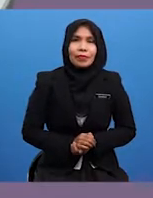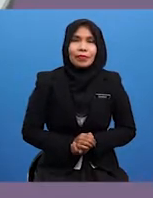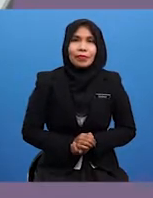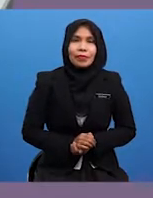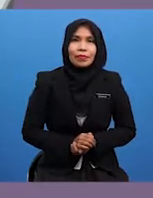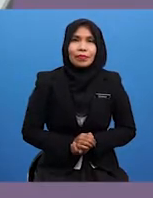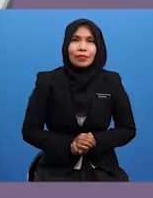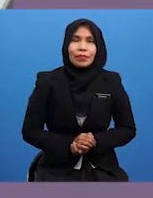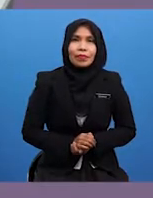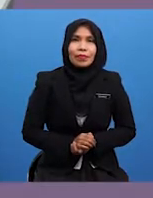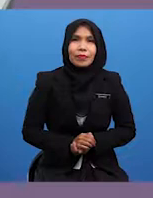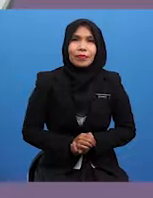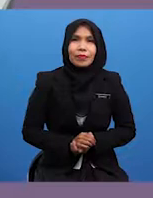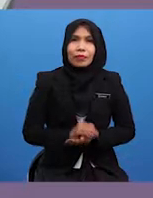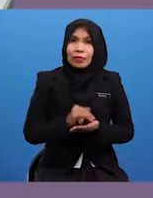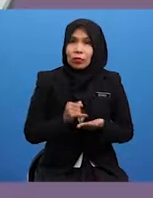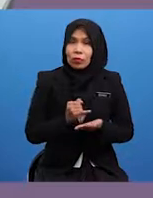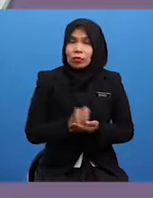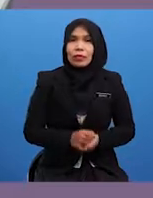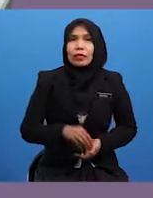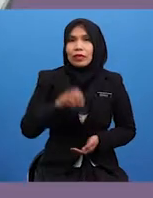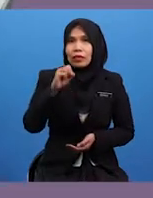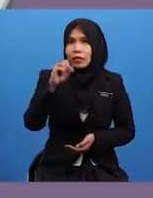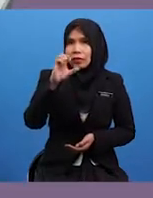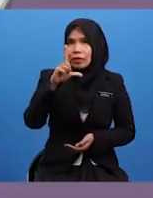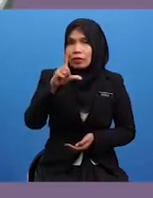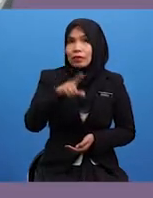Dan jumlah sel kering yang cikgu perlukan adalah dua juga.